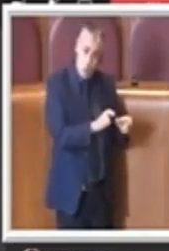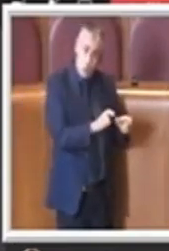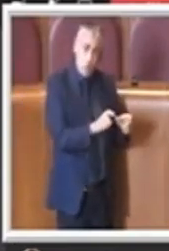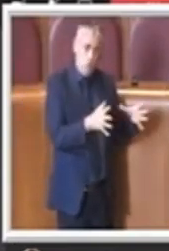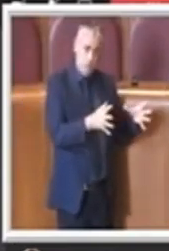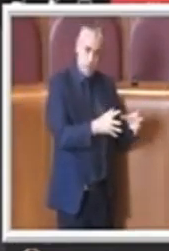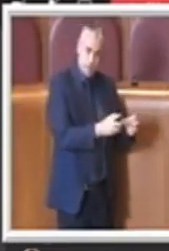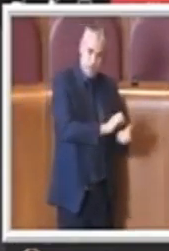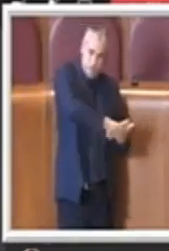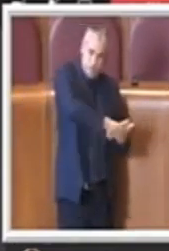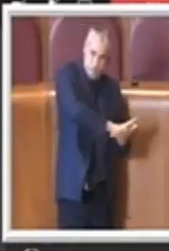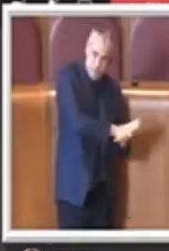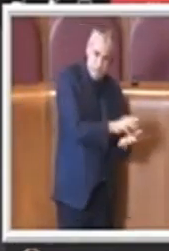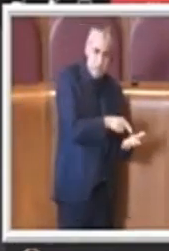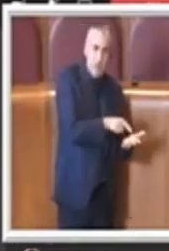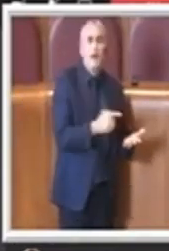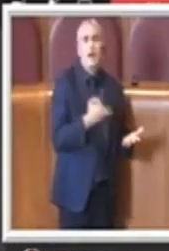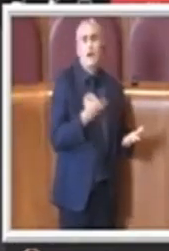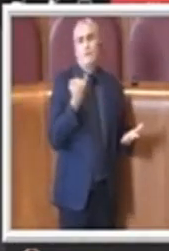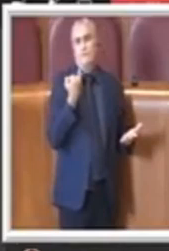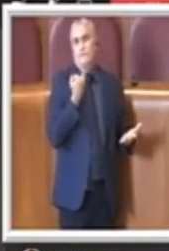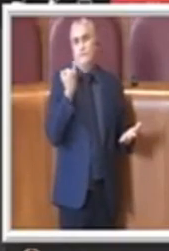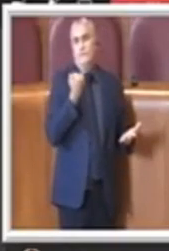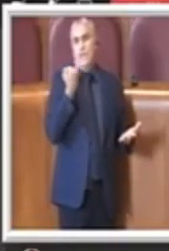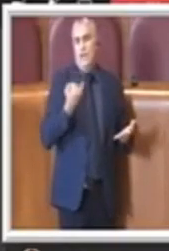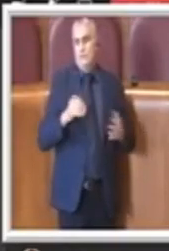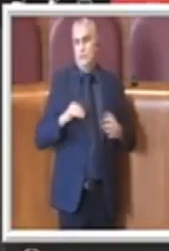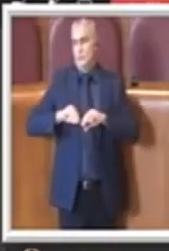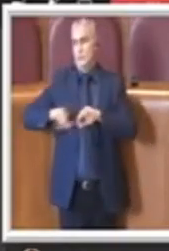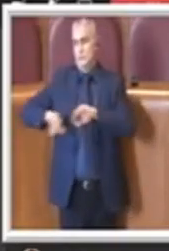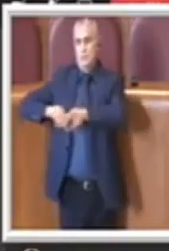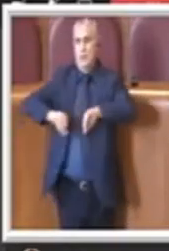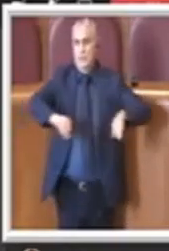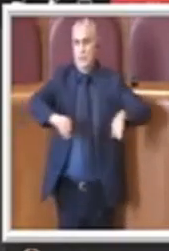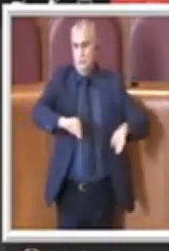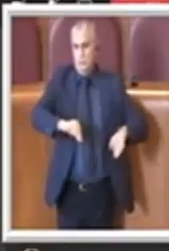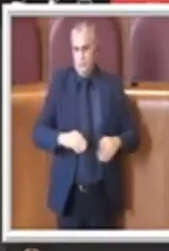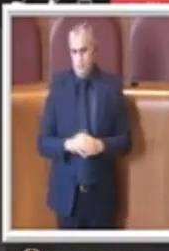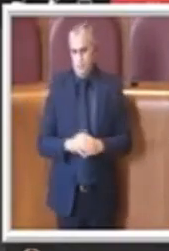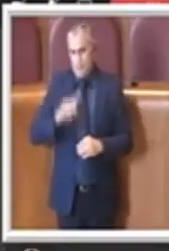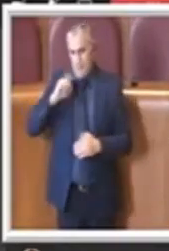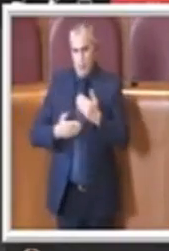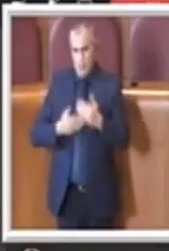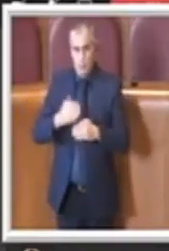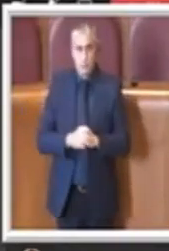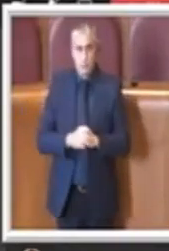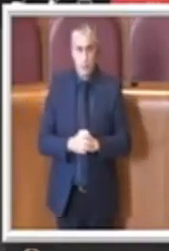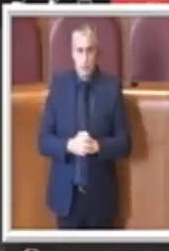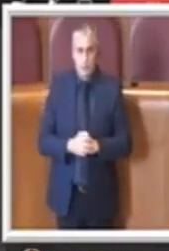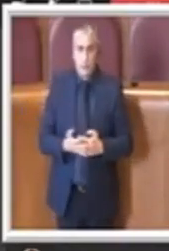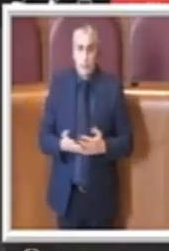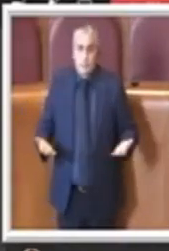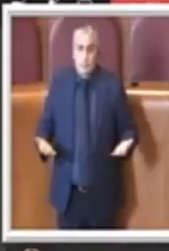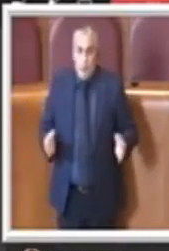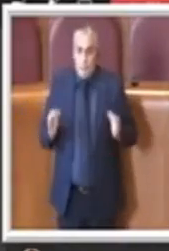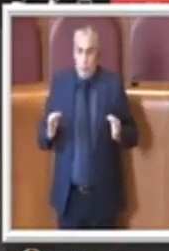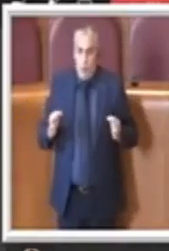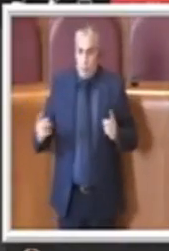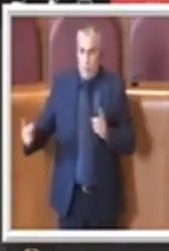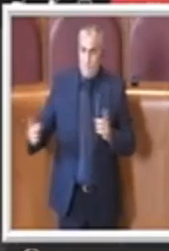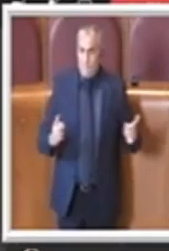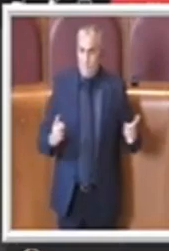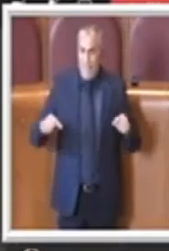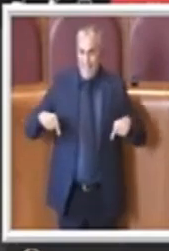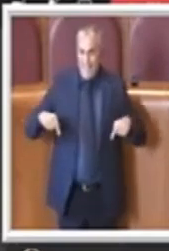parte dei problemi nella gestione dei rifiuti noi in tutto questo periodo abbiamo